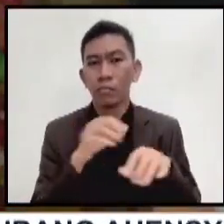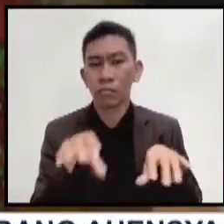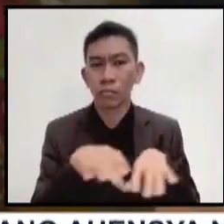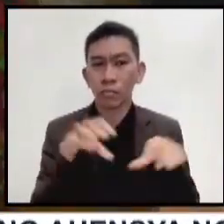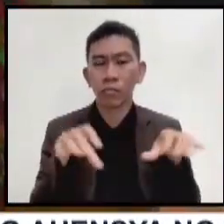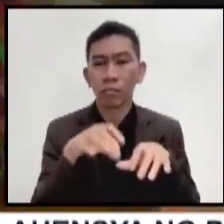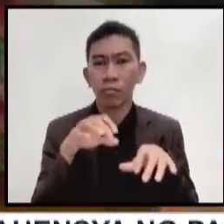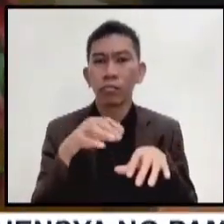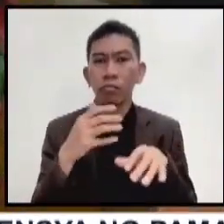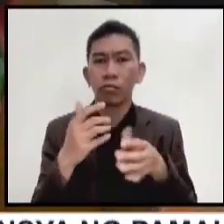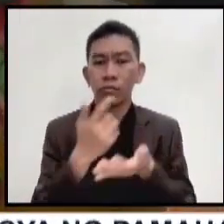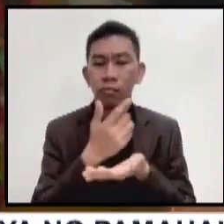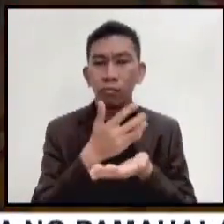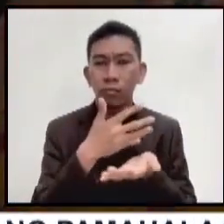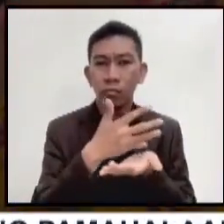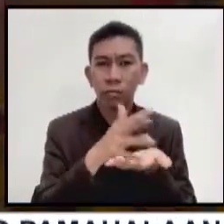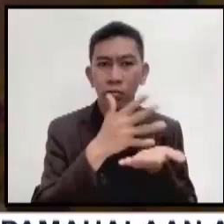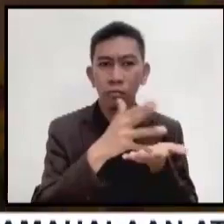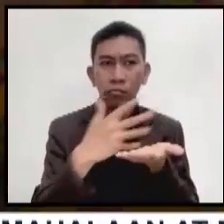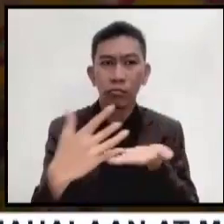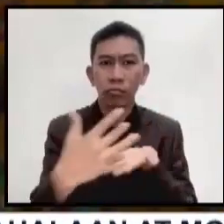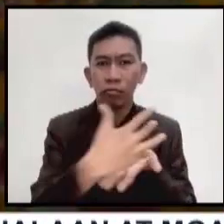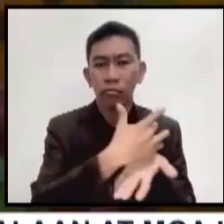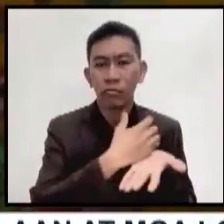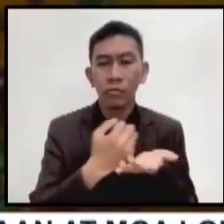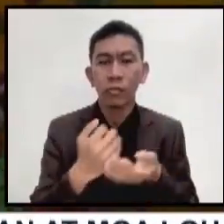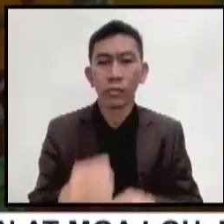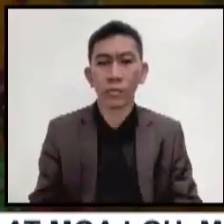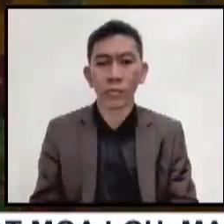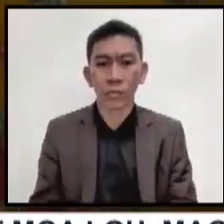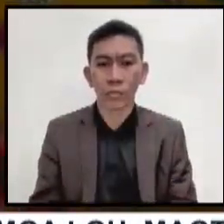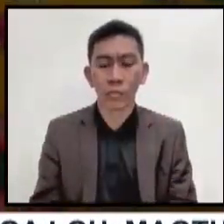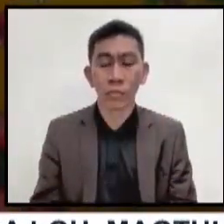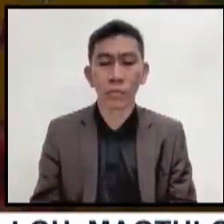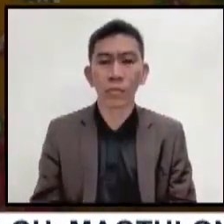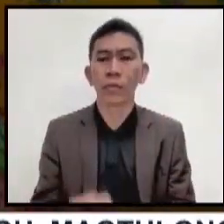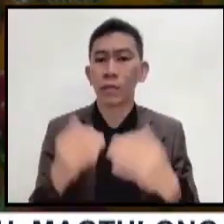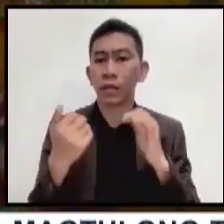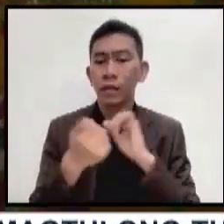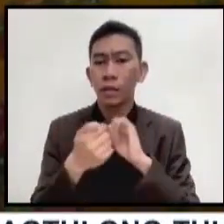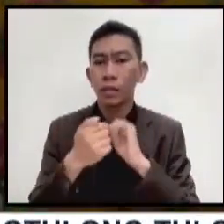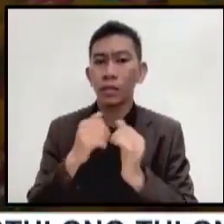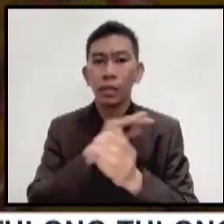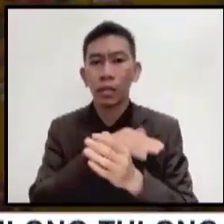ngayon ni Francis sa paghahanap buhay ang kanyang anak na Binatilio at ang kanyang kapatid.